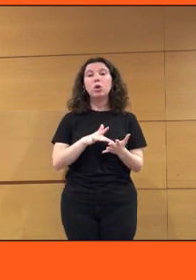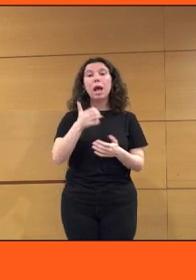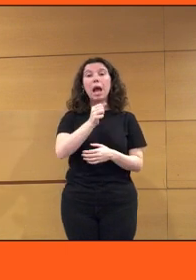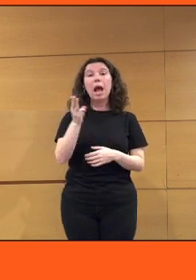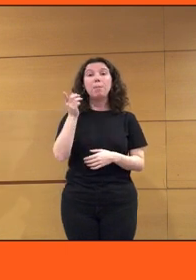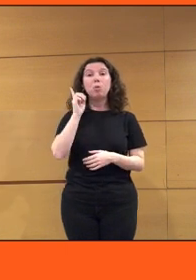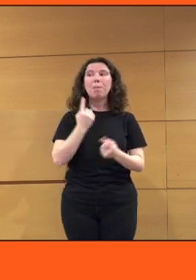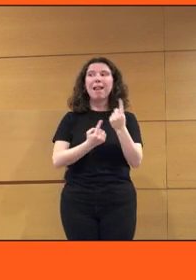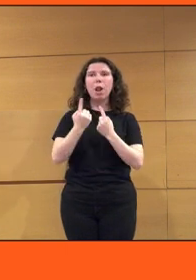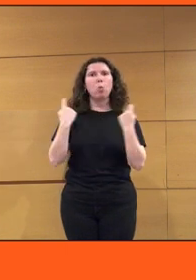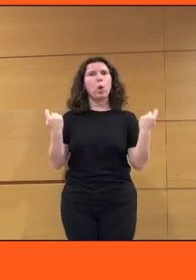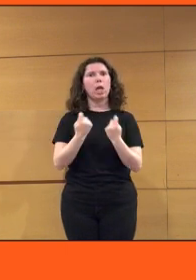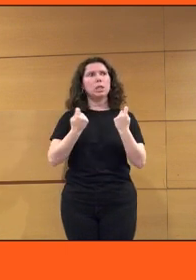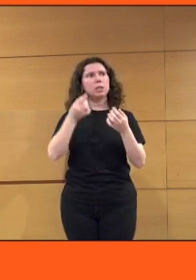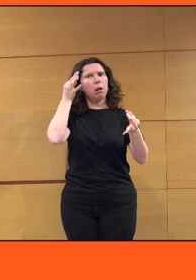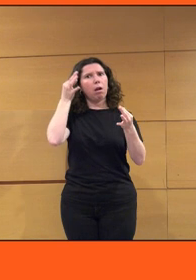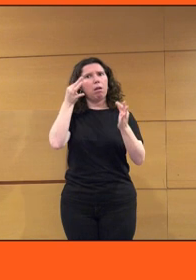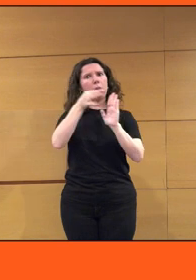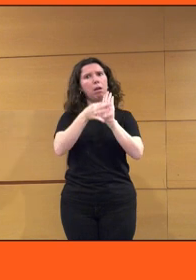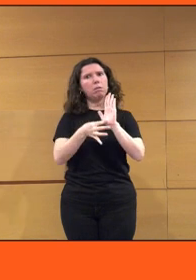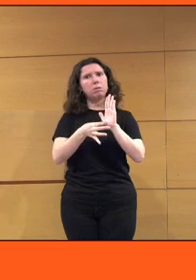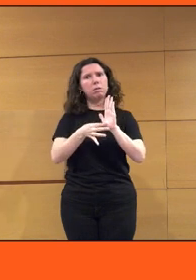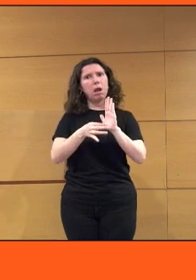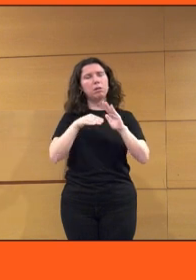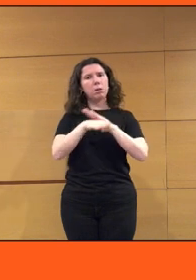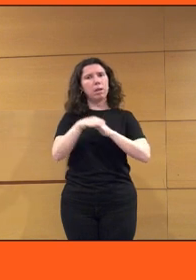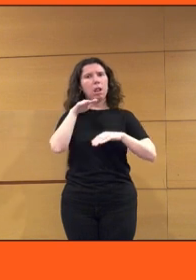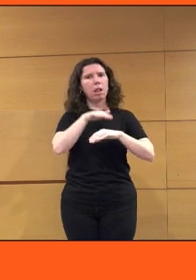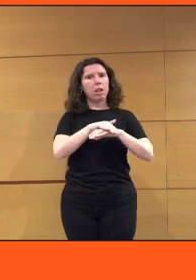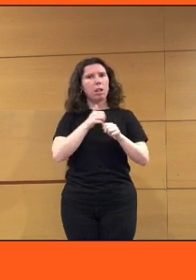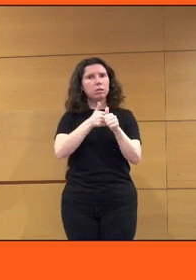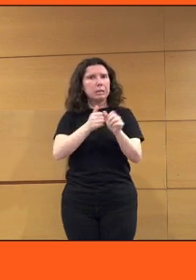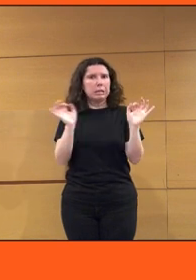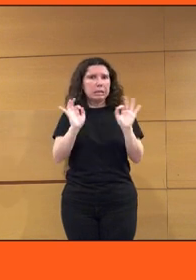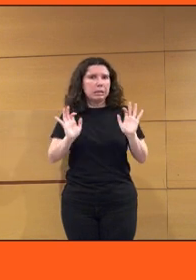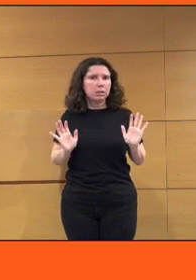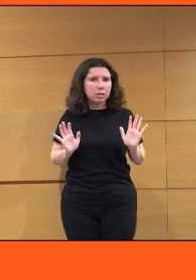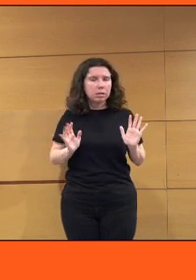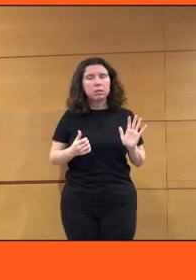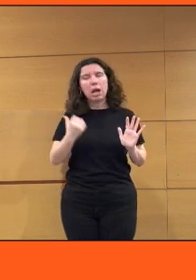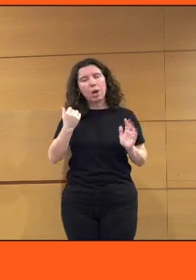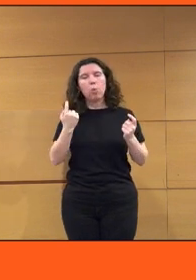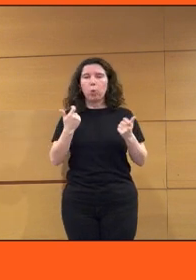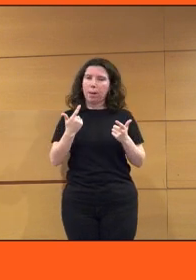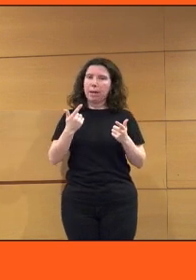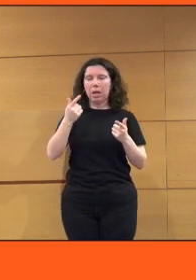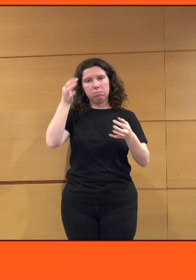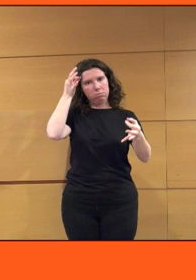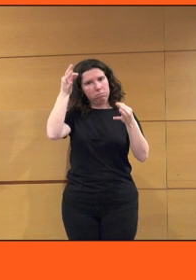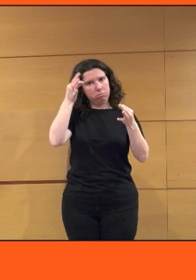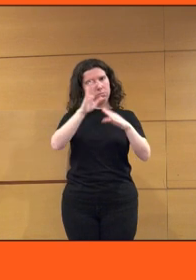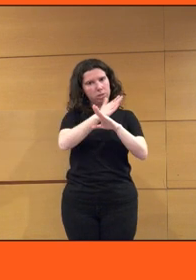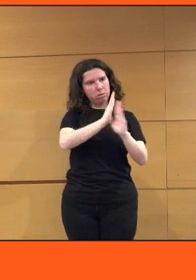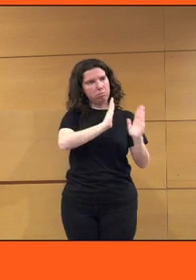mòbils que no complien tots els criteris d'accessibilitat. Aleshores, aquí s'ha endreçat una mica, diríem, de tal manera que